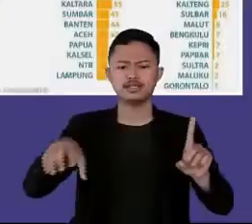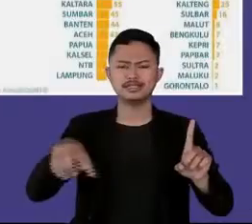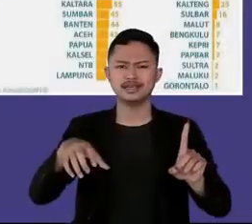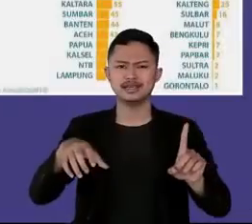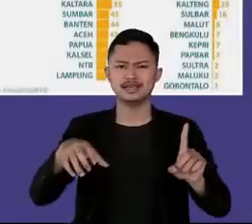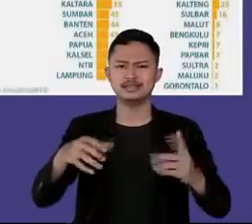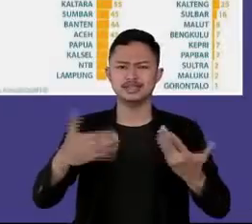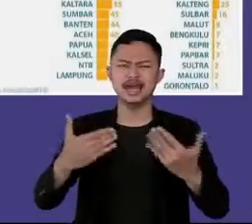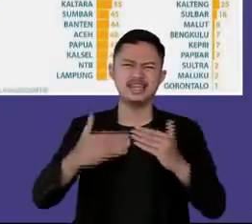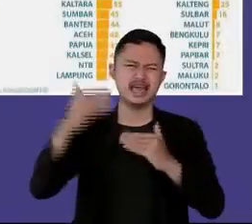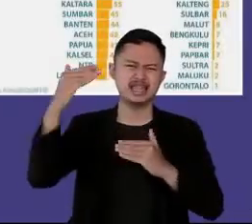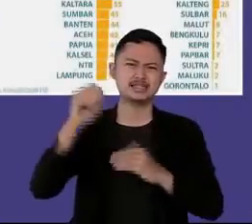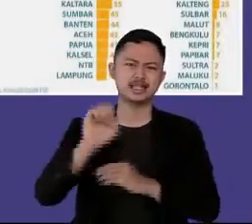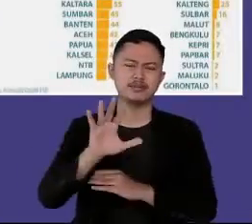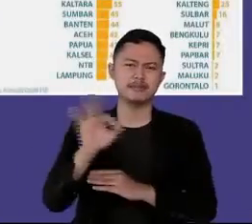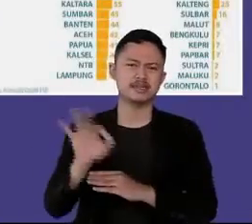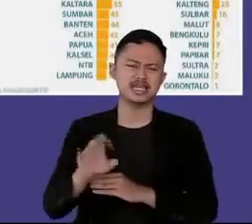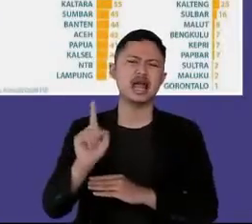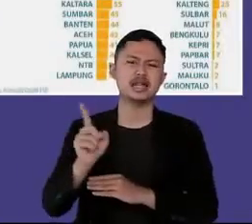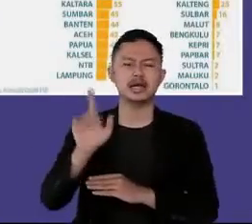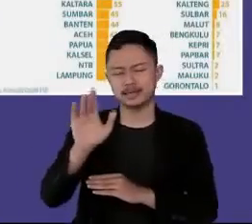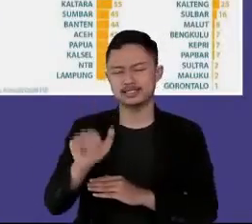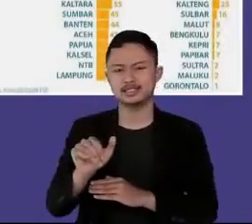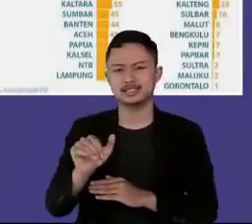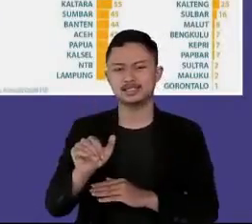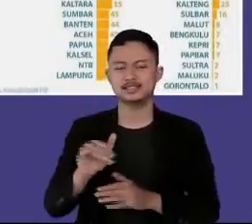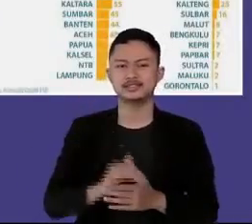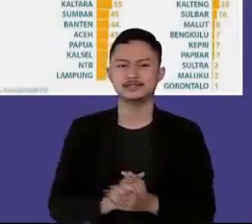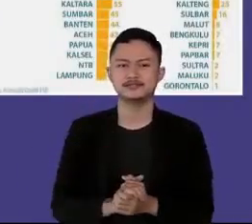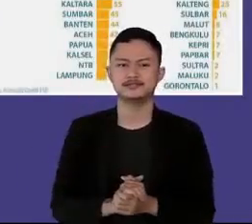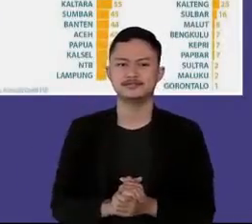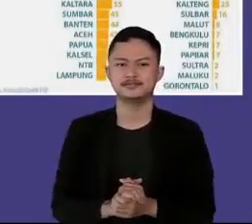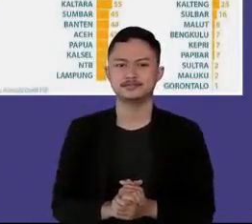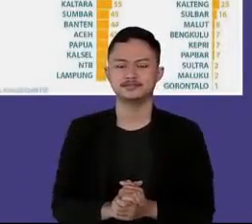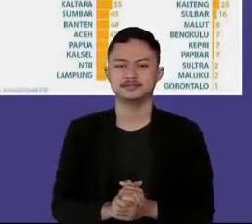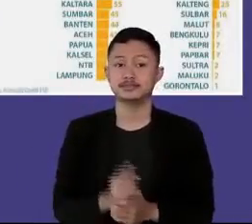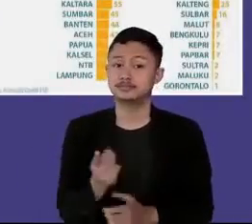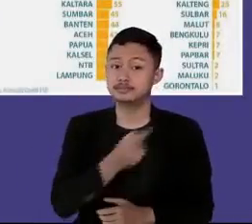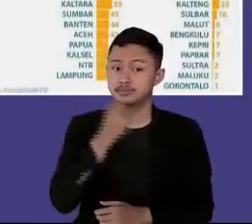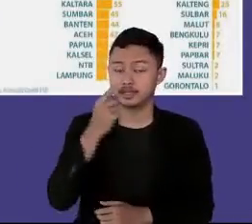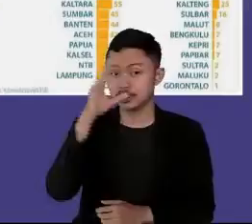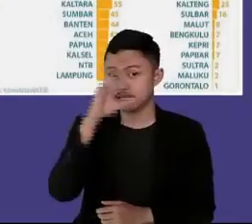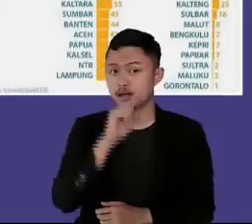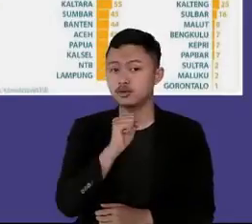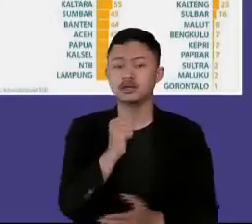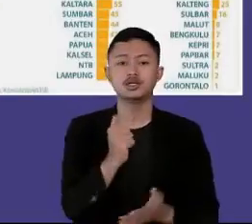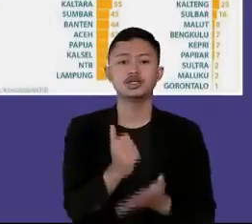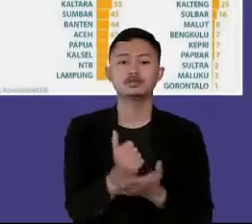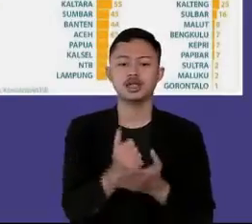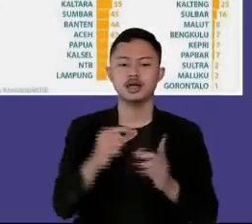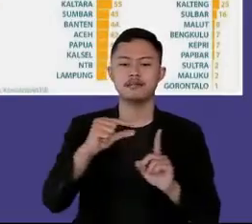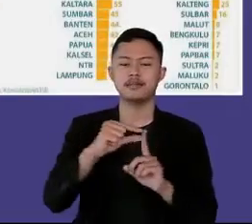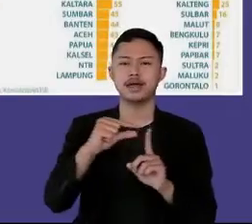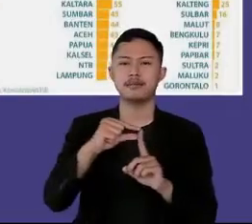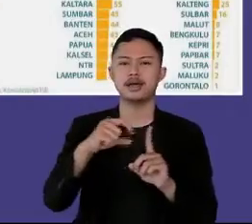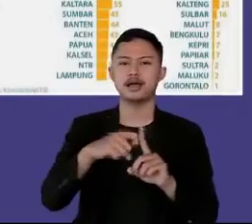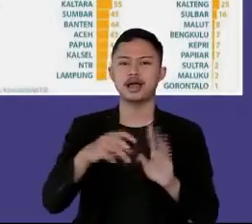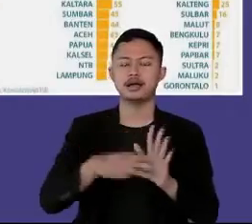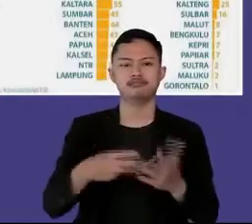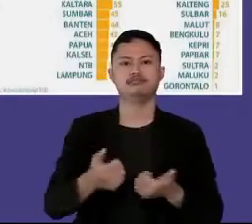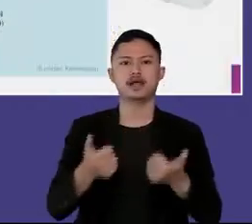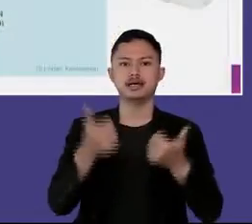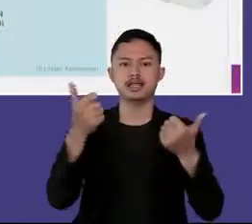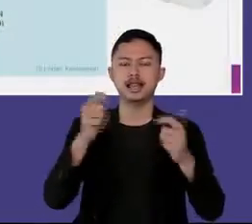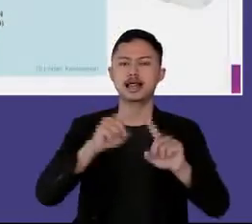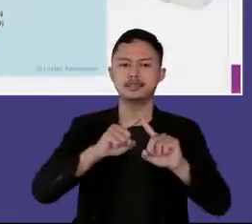lima persen batasnya Who ya Nah kemudian juga Mbak kita tahu bahwa ppkm juga berhasil